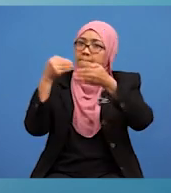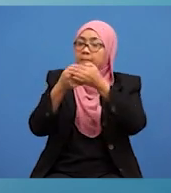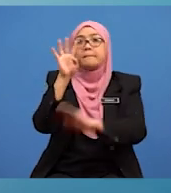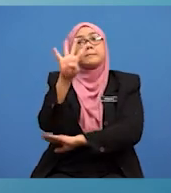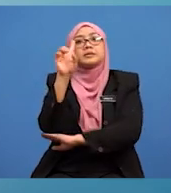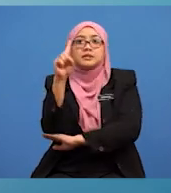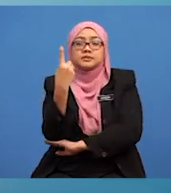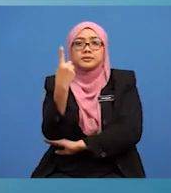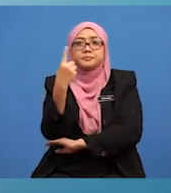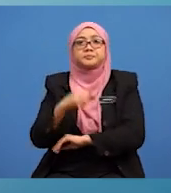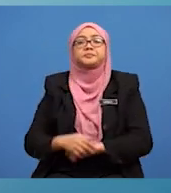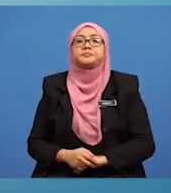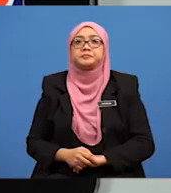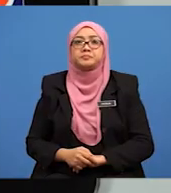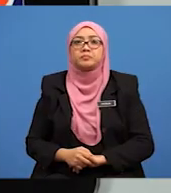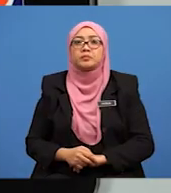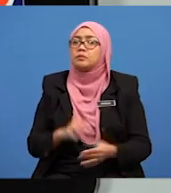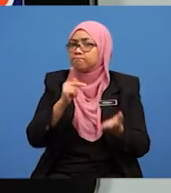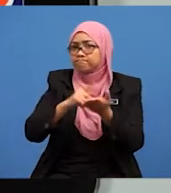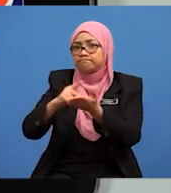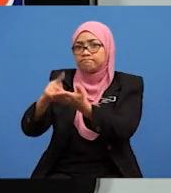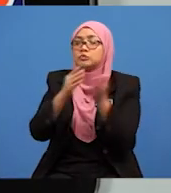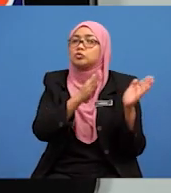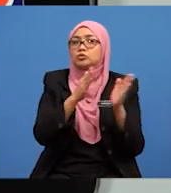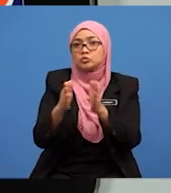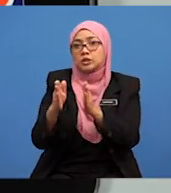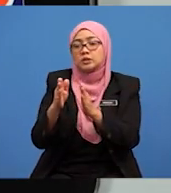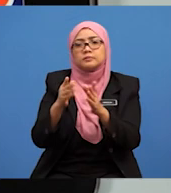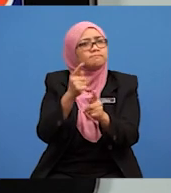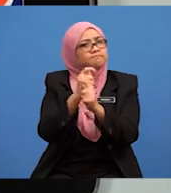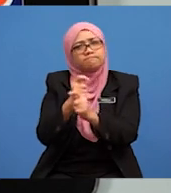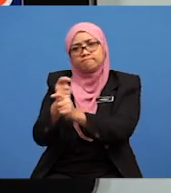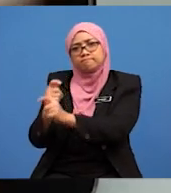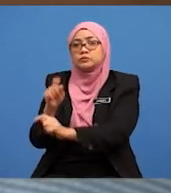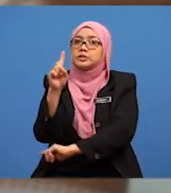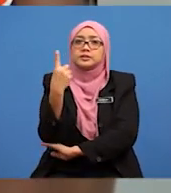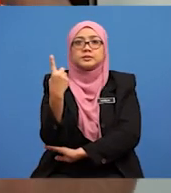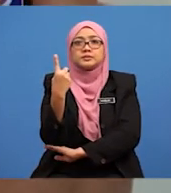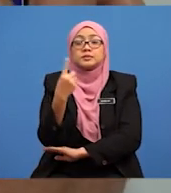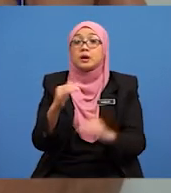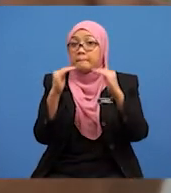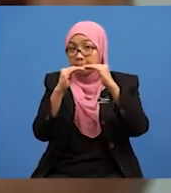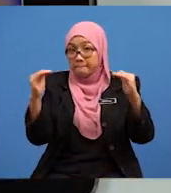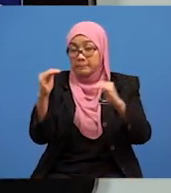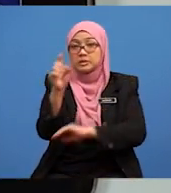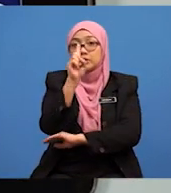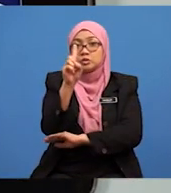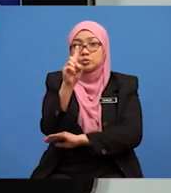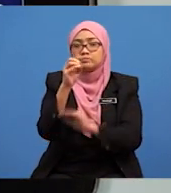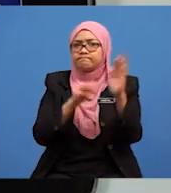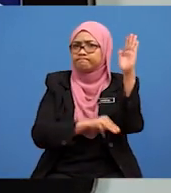bilangan elektron tertentu. Di petala pertama, bilangan elektron maksimum yang diisi adalah